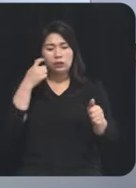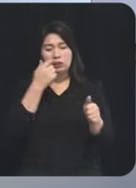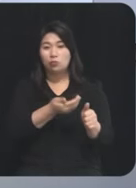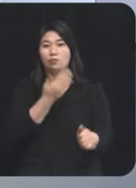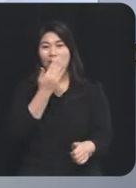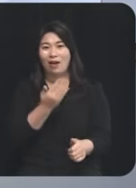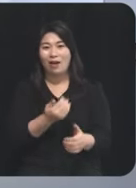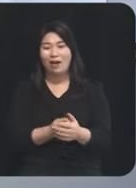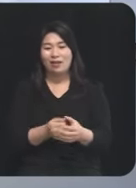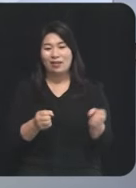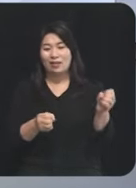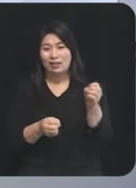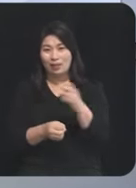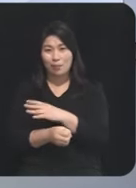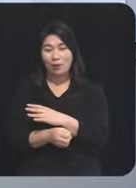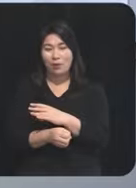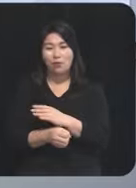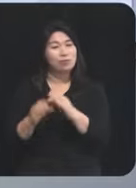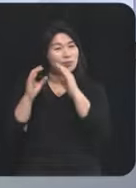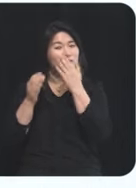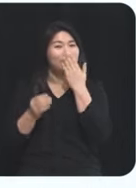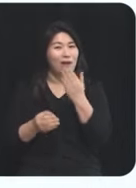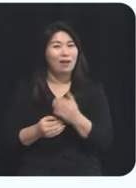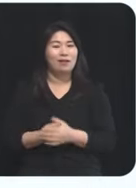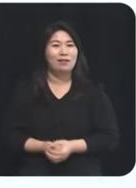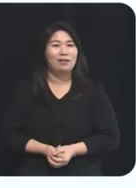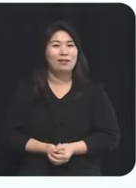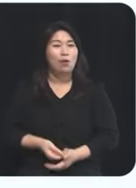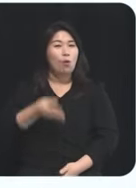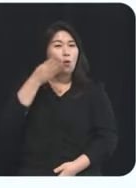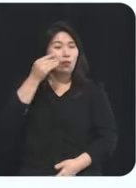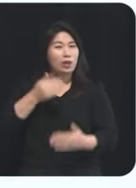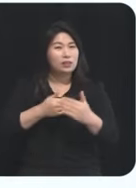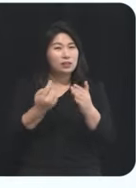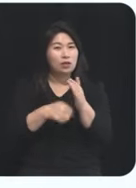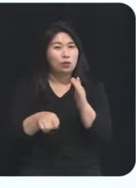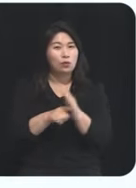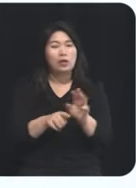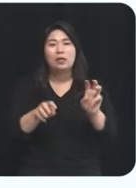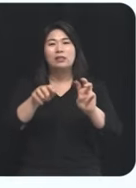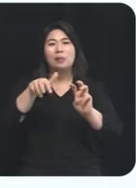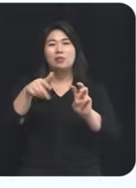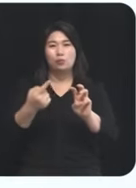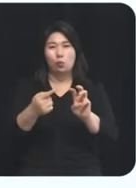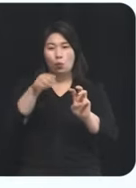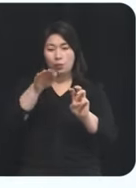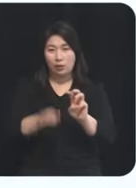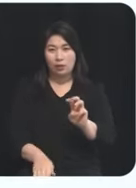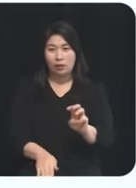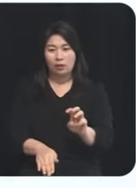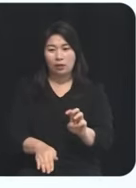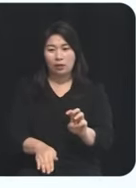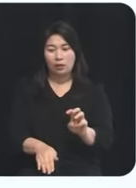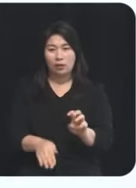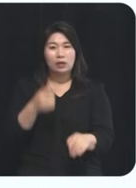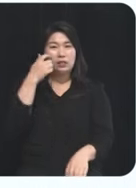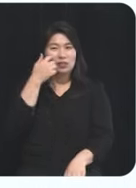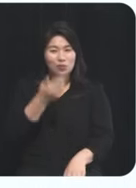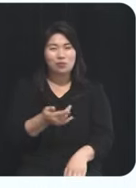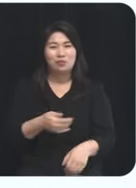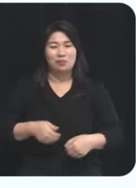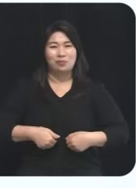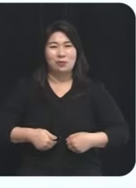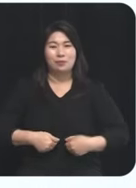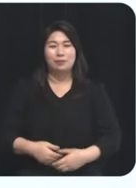있고요. 답변을 들을 수 있습니다. 원활한 진행을 위해서 30초 이내에는 질문을 꼭 해주시기를